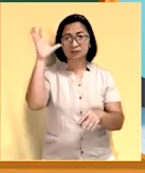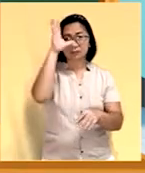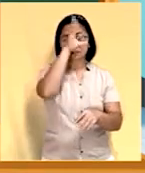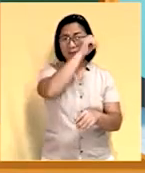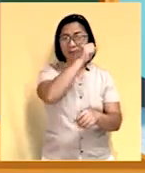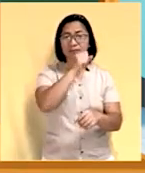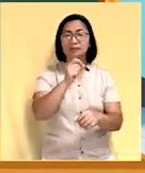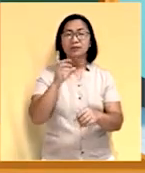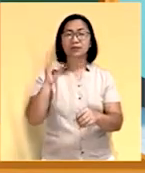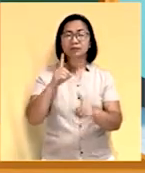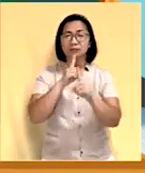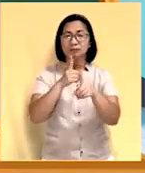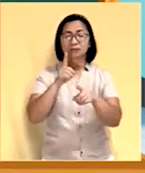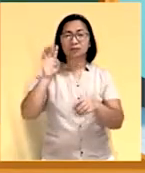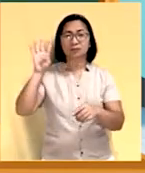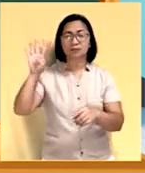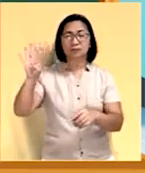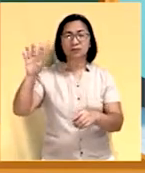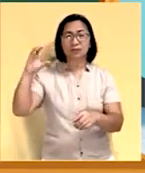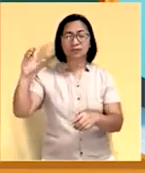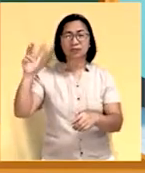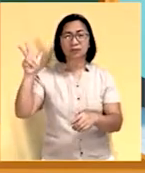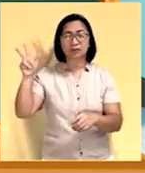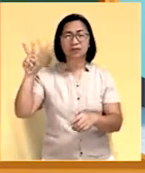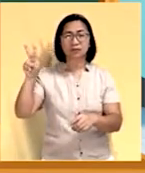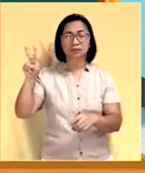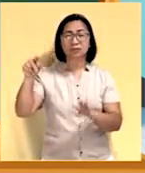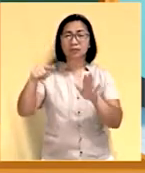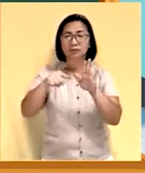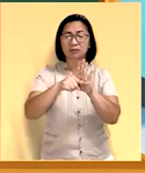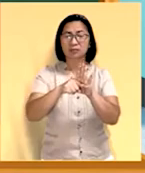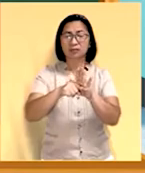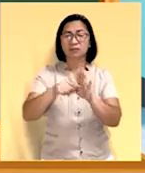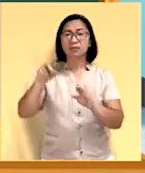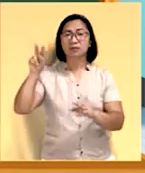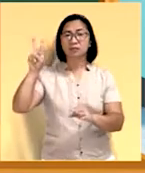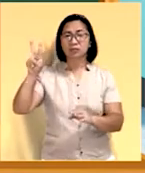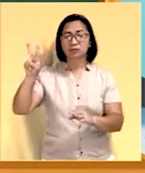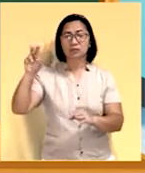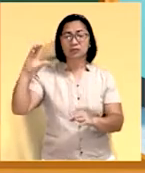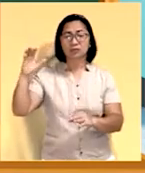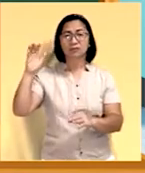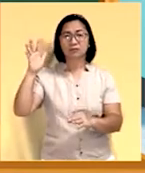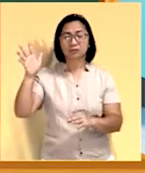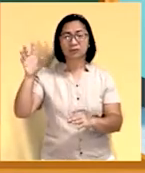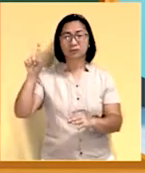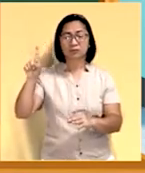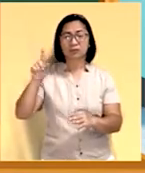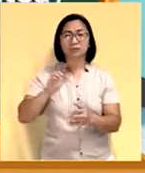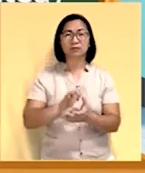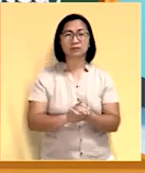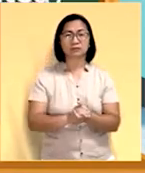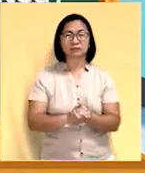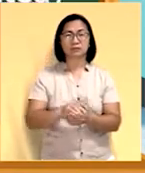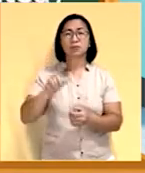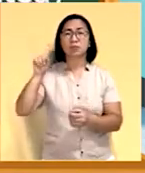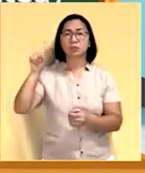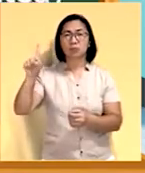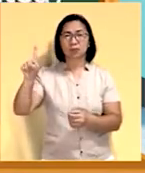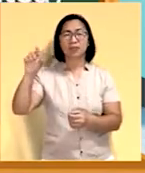Kaya ang estimated difference ng 432 minus 251 ay